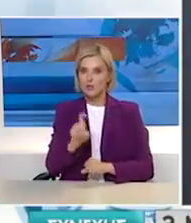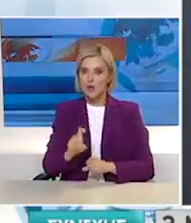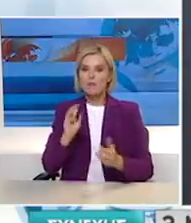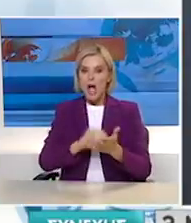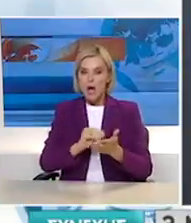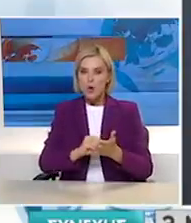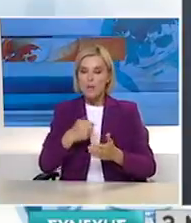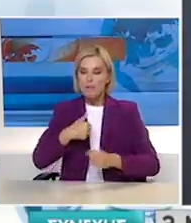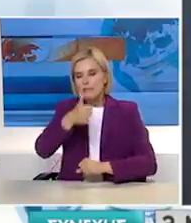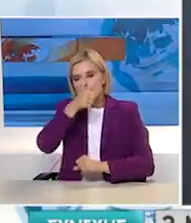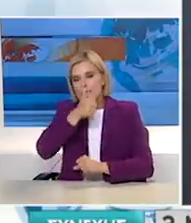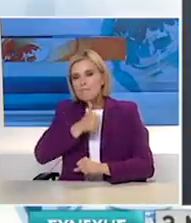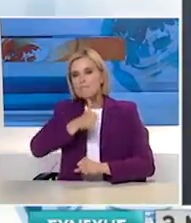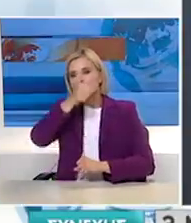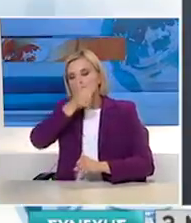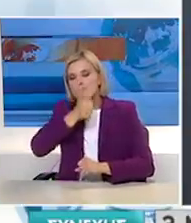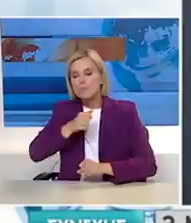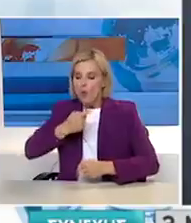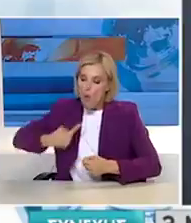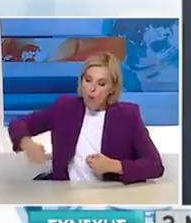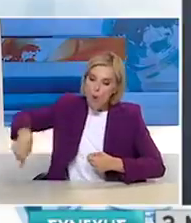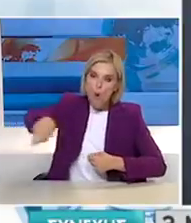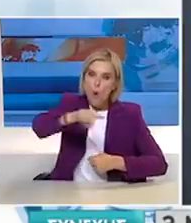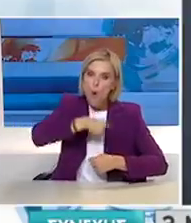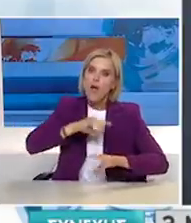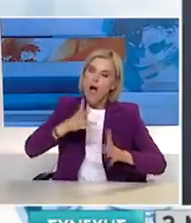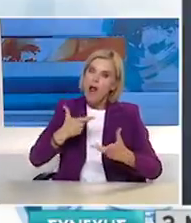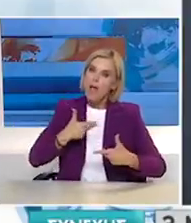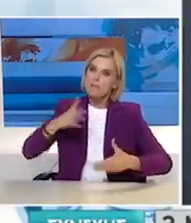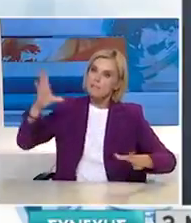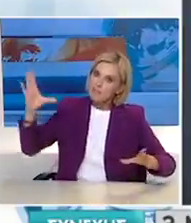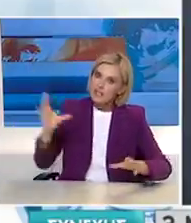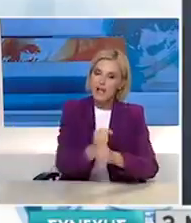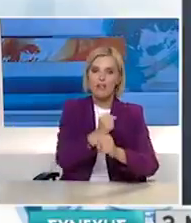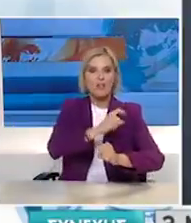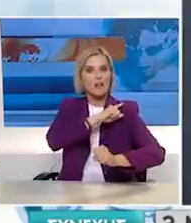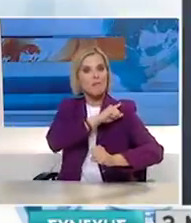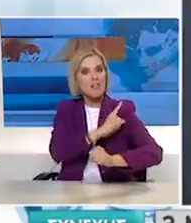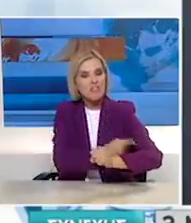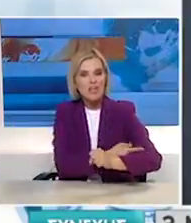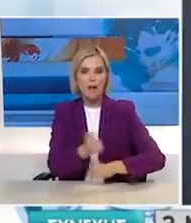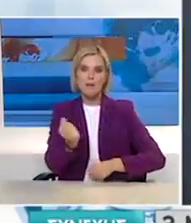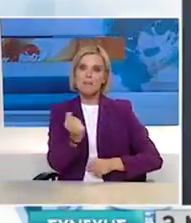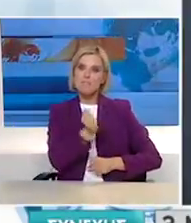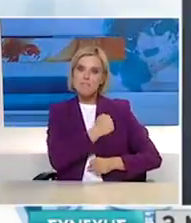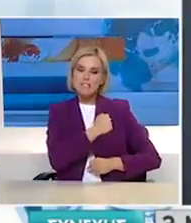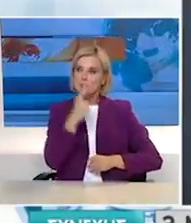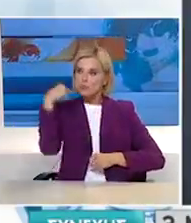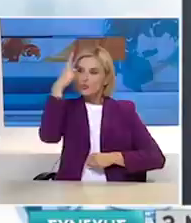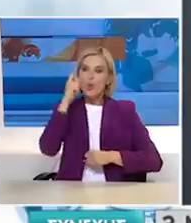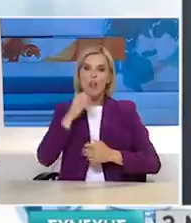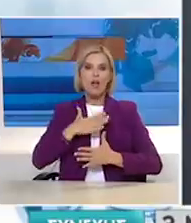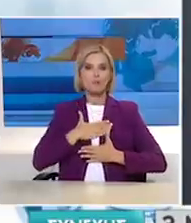μας. Μια δύσκολη περίοδος για όλους μας, από την οποία όμως βγήκαμε πιο δυνατοί, με μεγαλύτερη πίστη στον εαυτό μας και τους συνανθρώπους